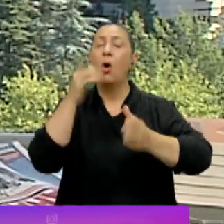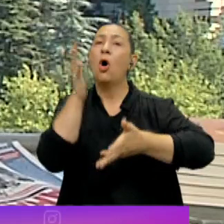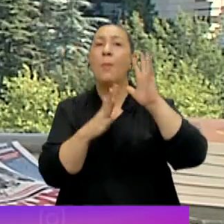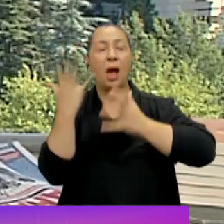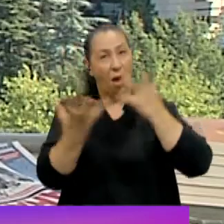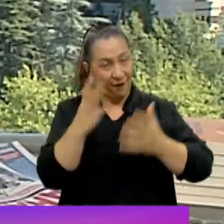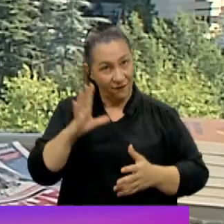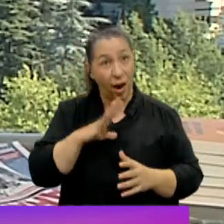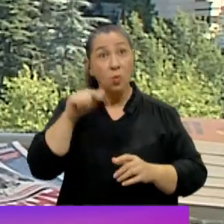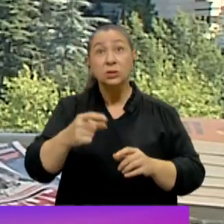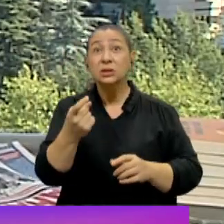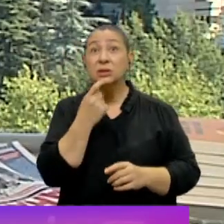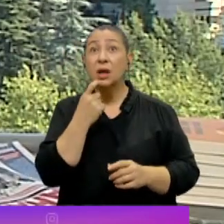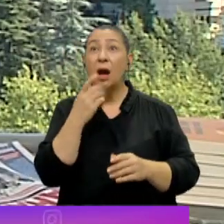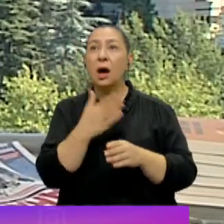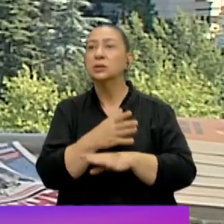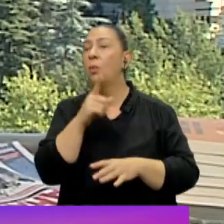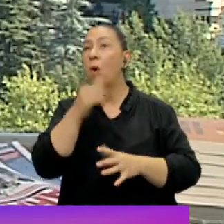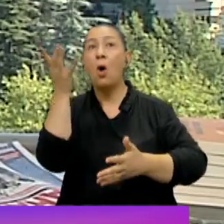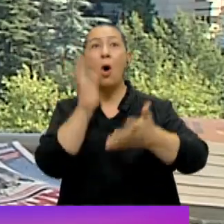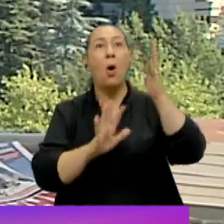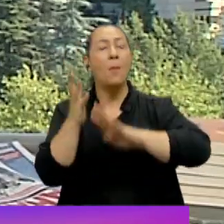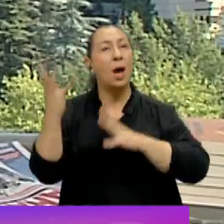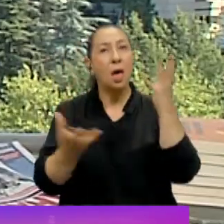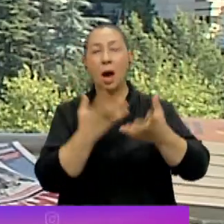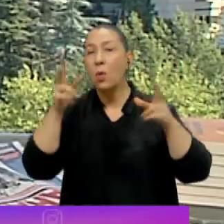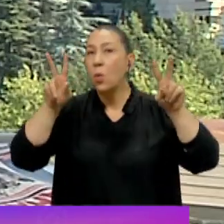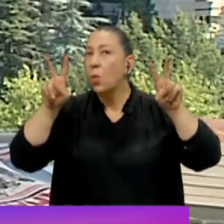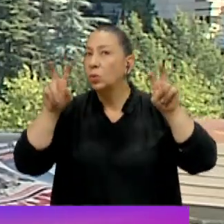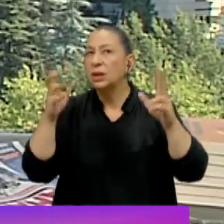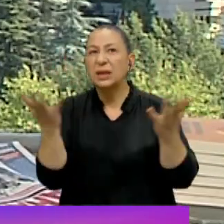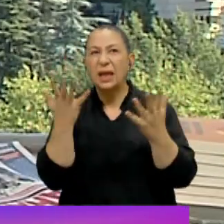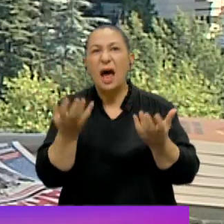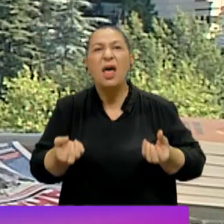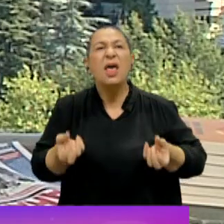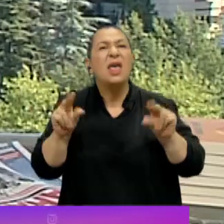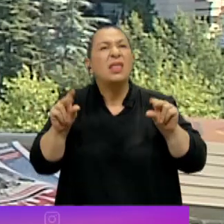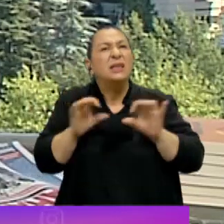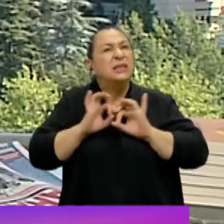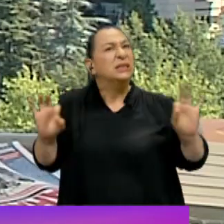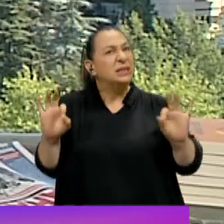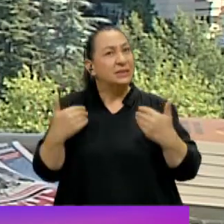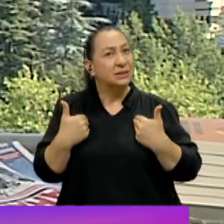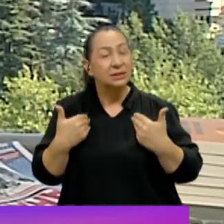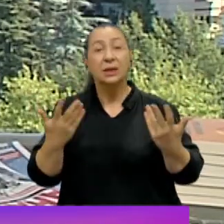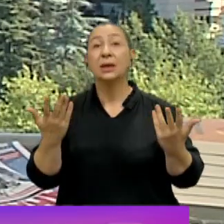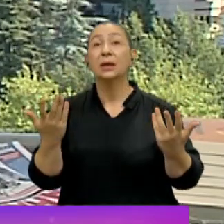yangınları çıkıyor ve bu sene aslında bu orman yangınları konusunda ne kadar yetersiz, ne kadar